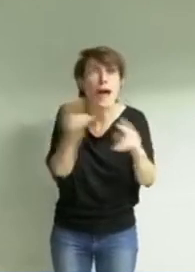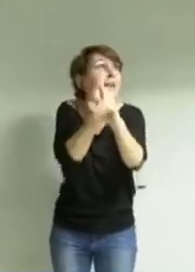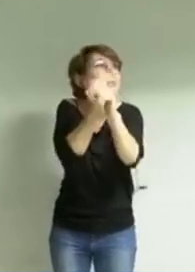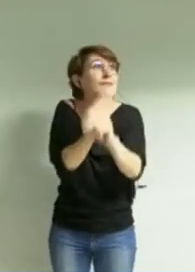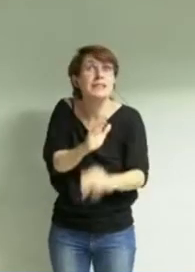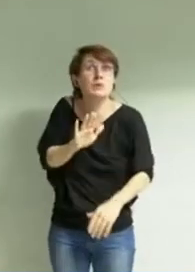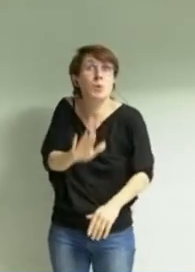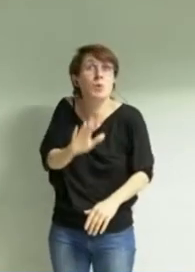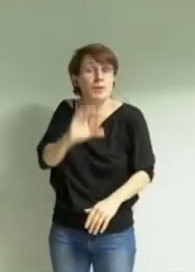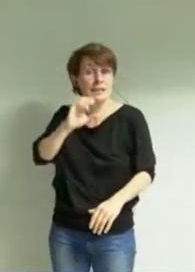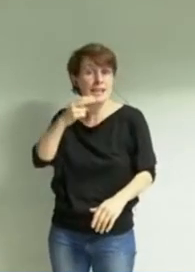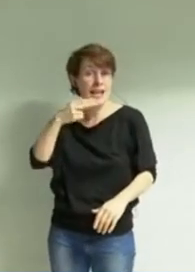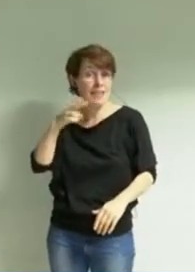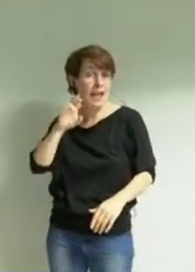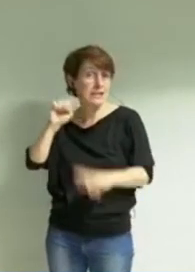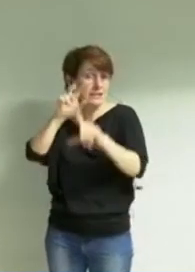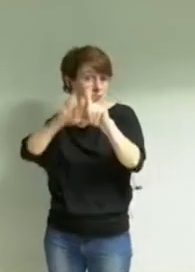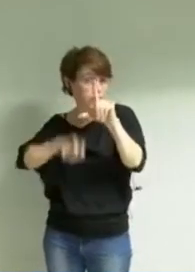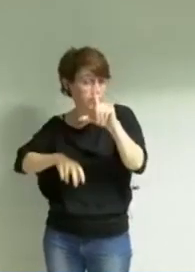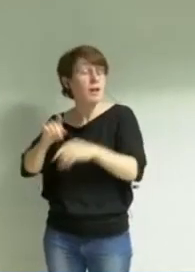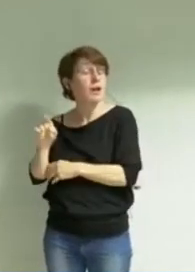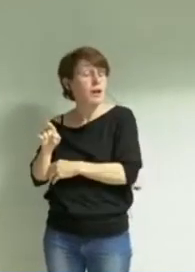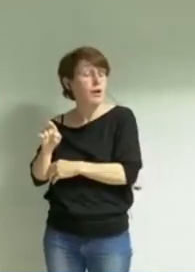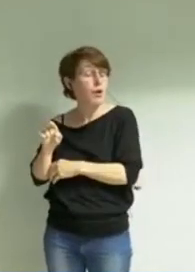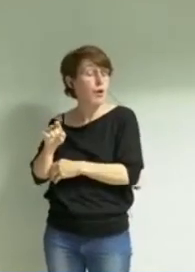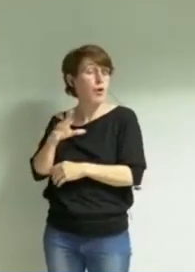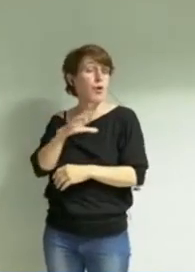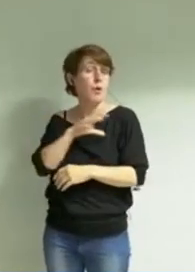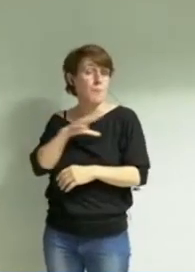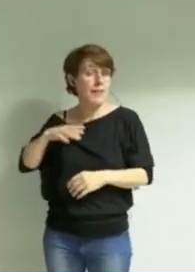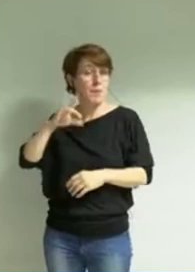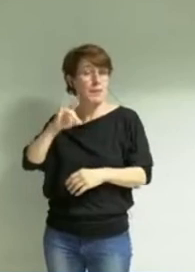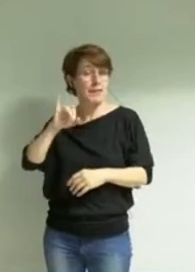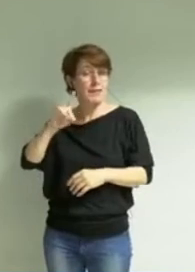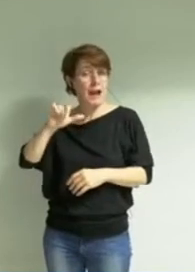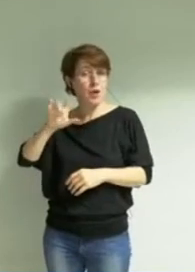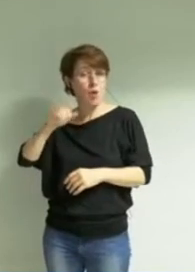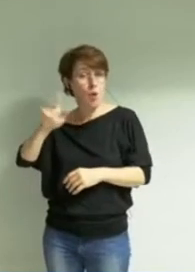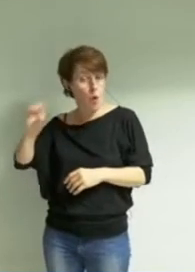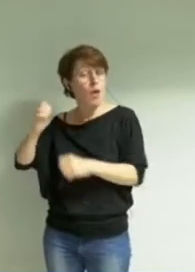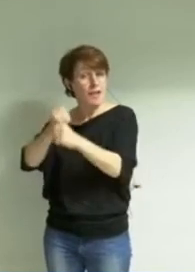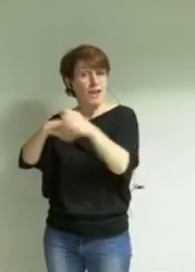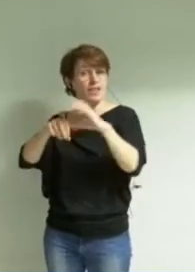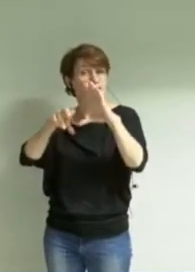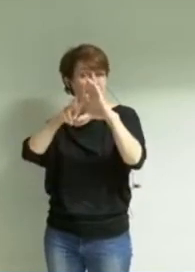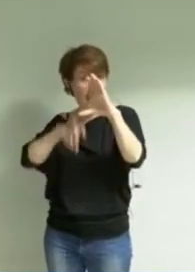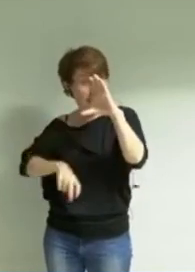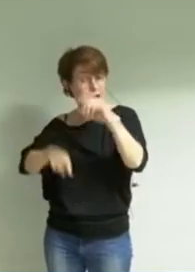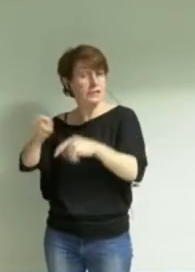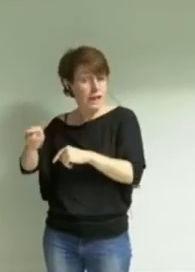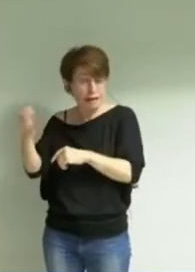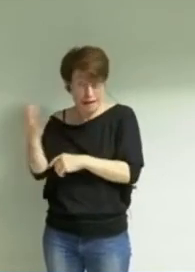définition qu'a citée Mme Boer, Julie Hidalgo, chargée de recherche au CNRS. L'îlot de chaleur urbain représente